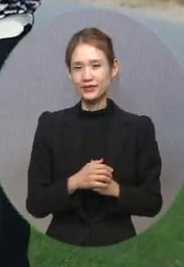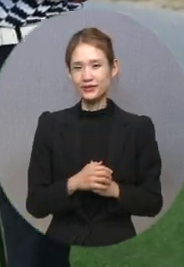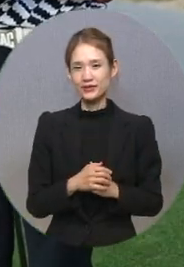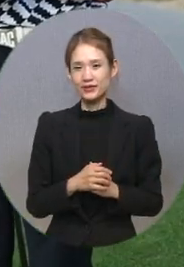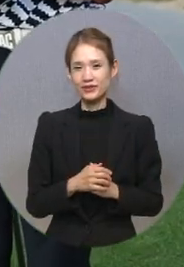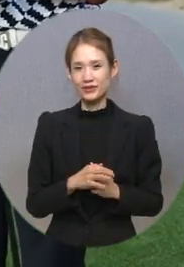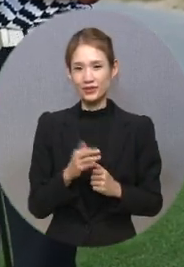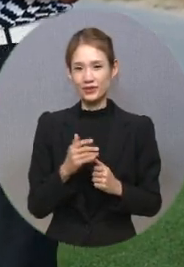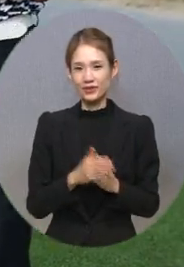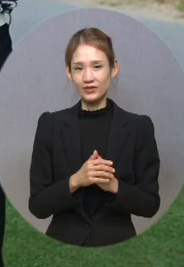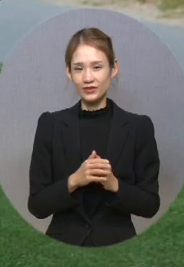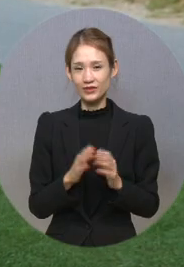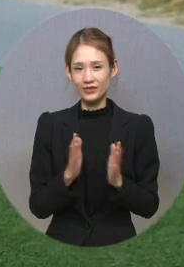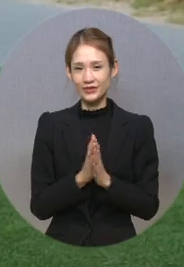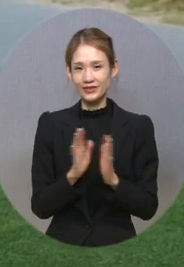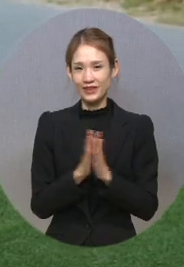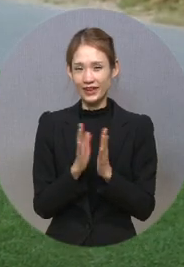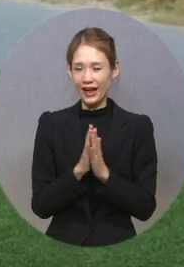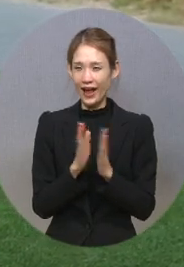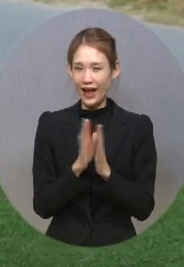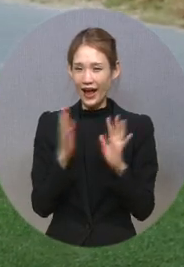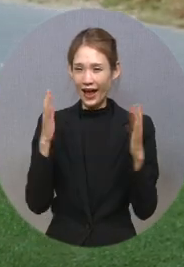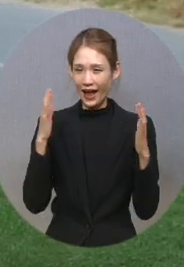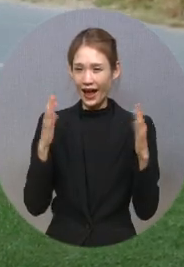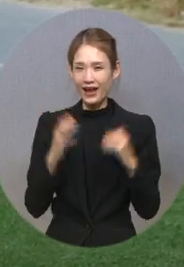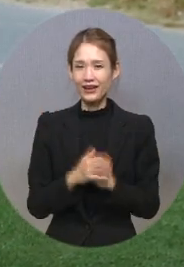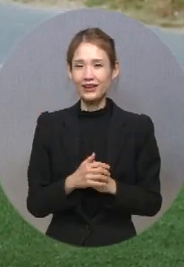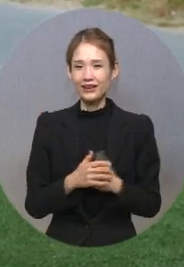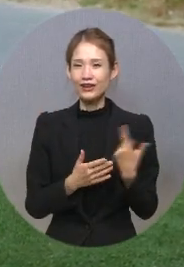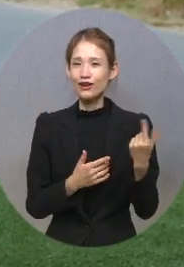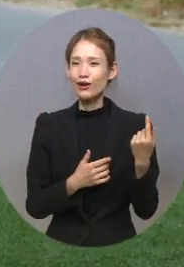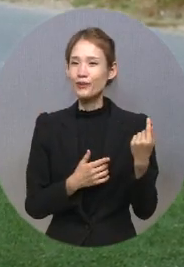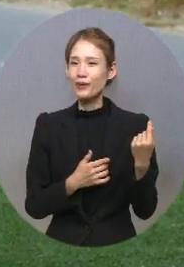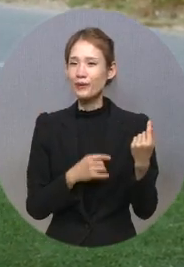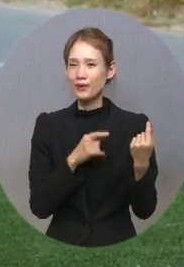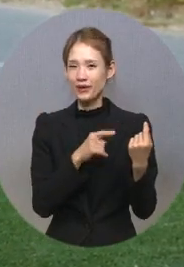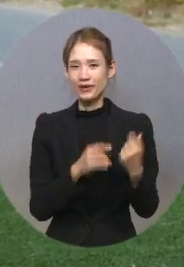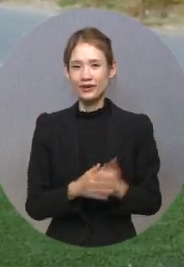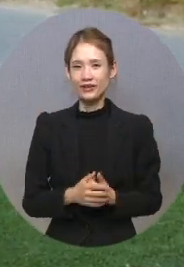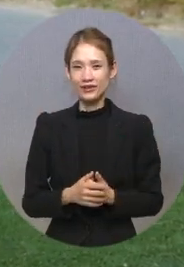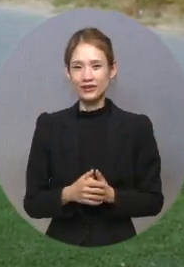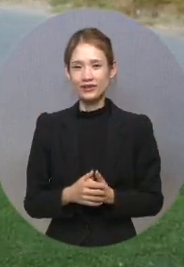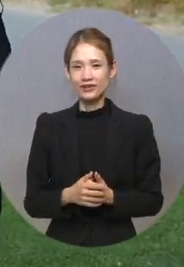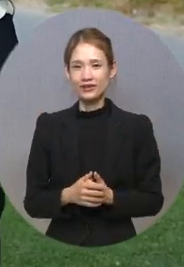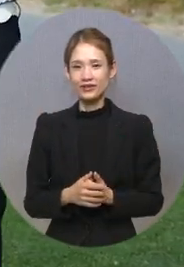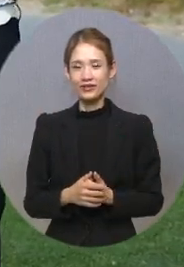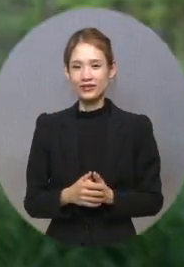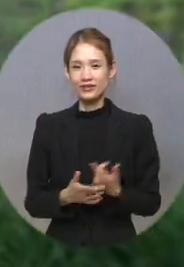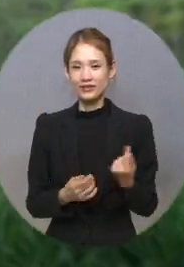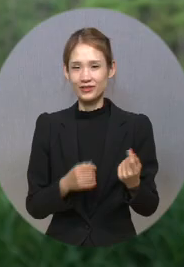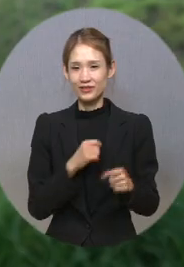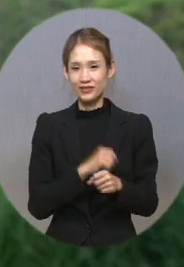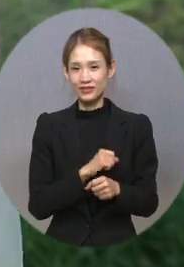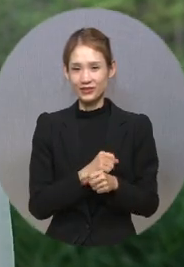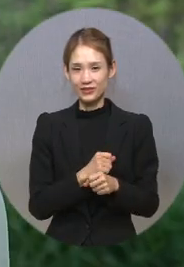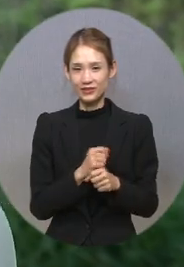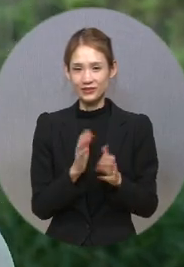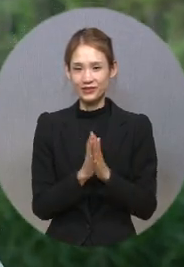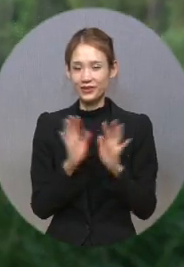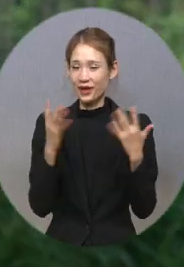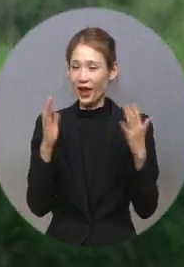버디. 나이스 버디. 우와 이렇게 하라고 진짜. 잘해서 나이스